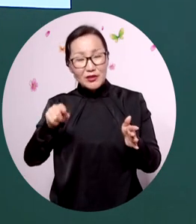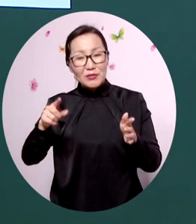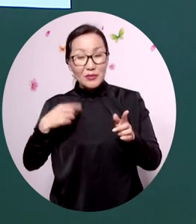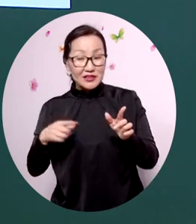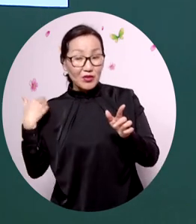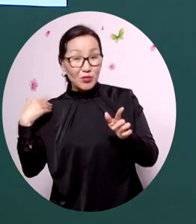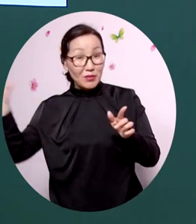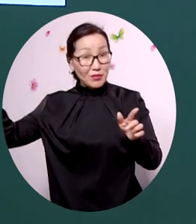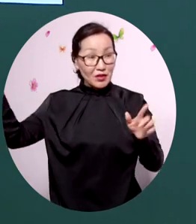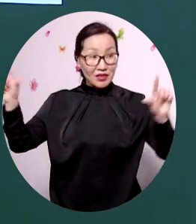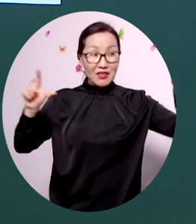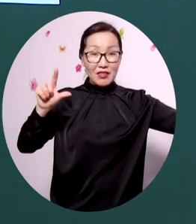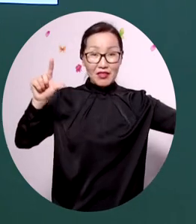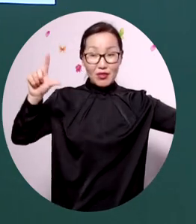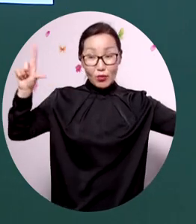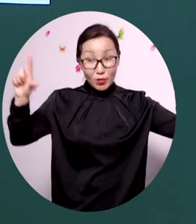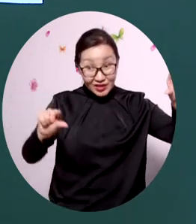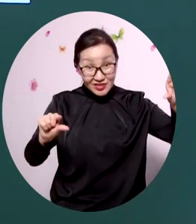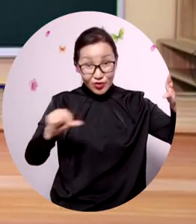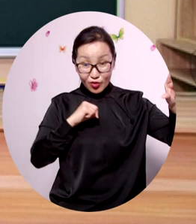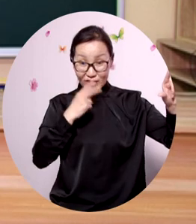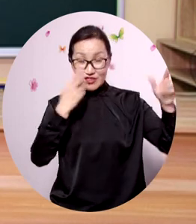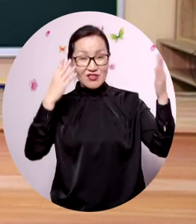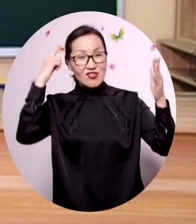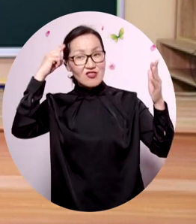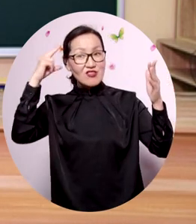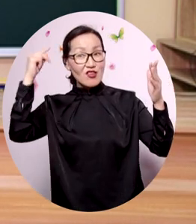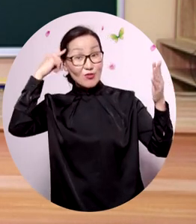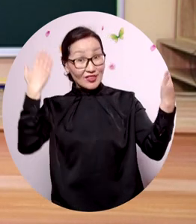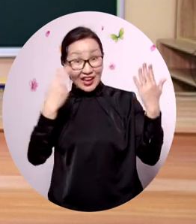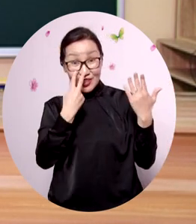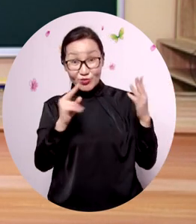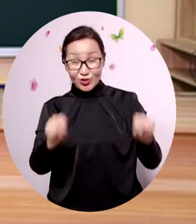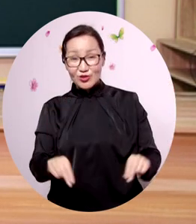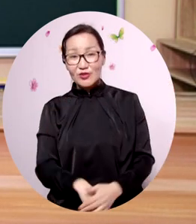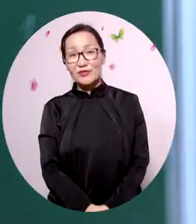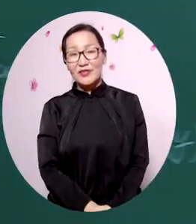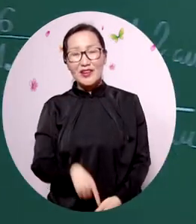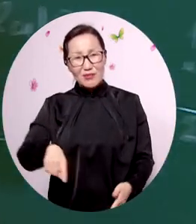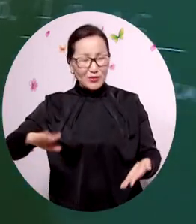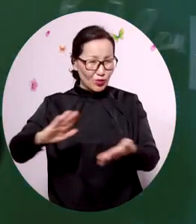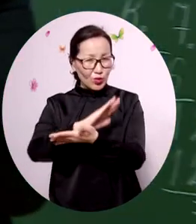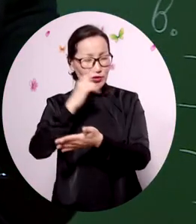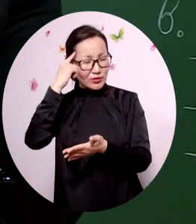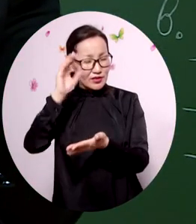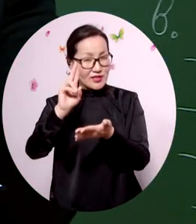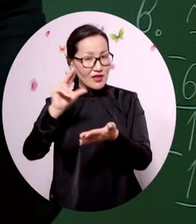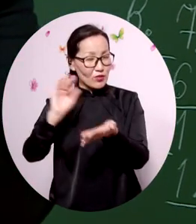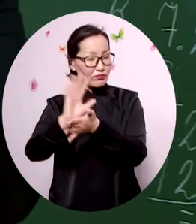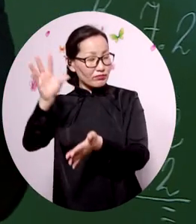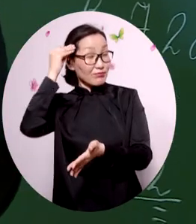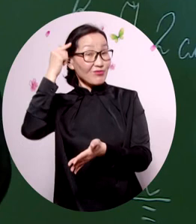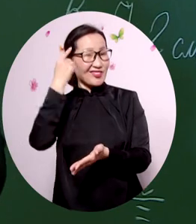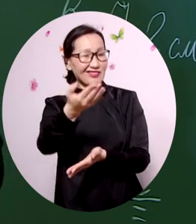байна шүү дээ. Тэгвэл ингэж чэжээр бид нар бас харж болох нь. За тэгвэл дараагийнхыг та нар маш хурдан чэжээр бодчихно